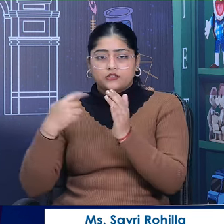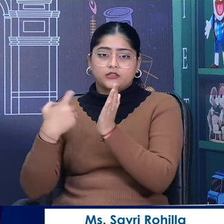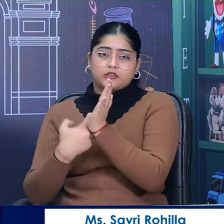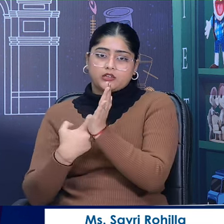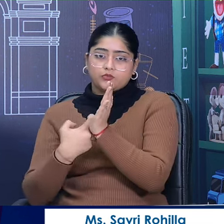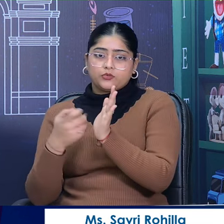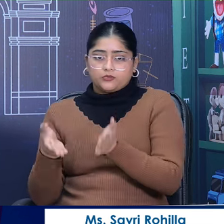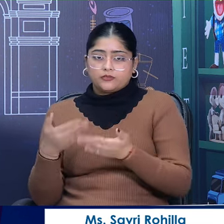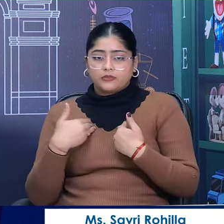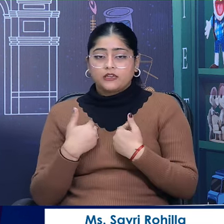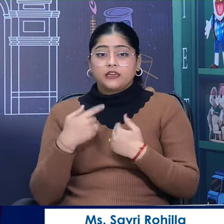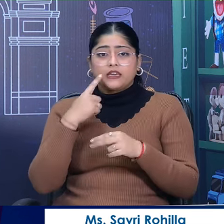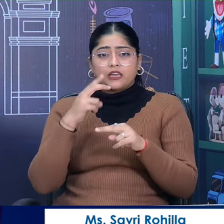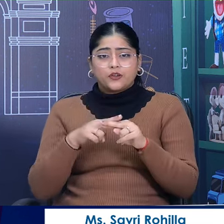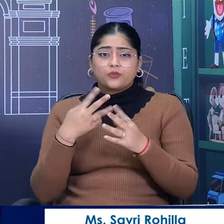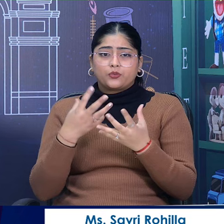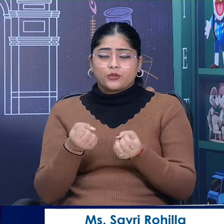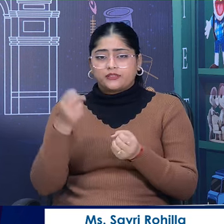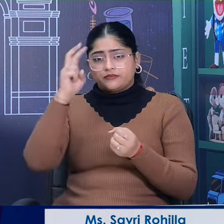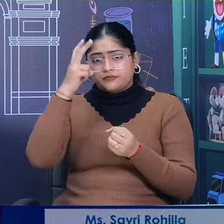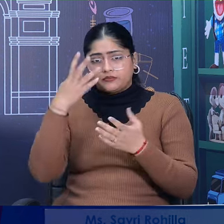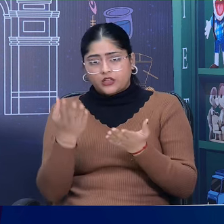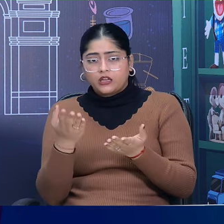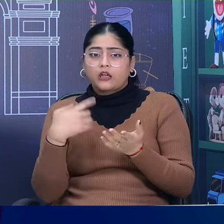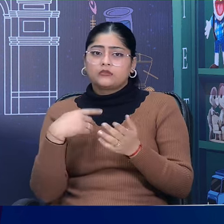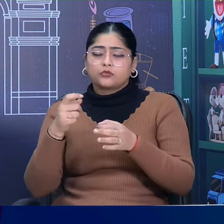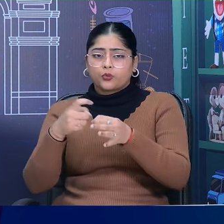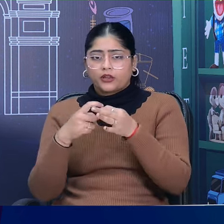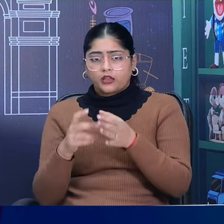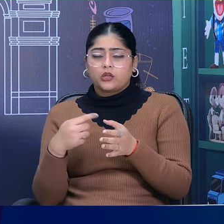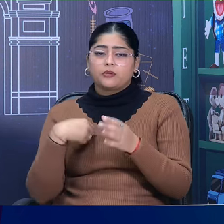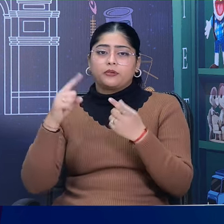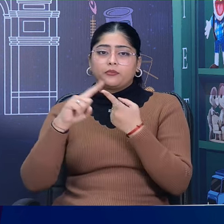जुड़ने के अपने प्रश्नों को हम तक पहुंचाने के लिए आप हमें मेल कर सकते हैं